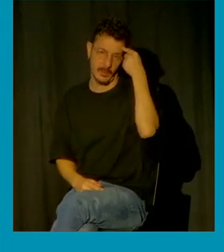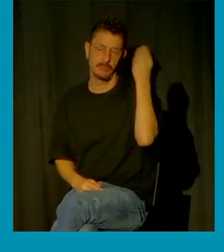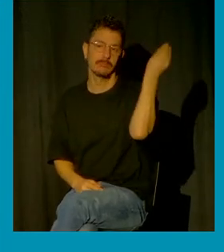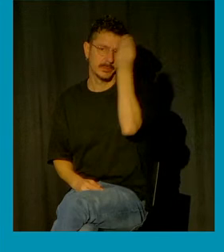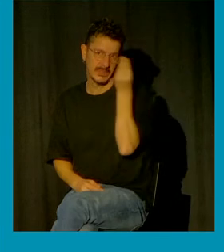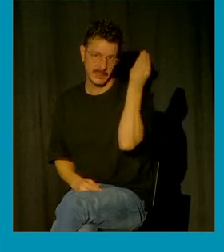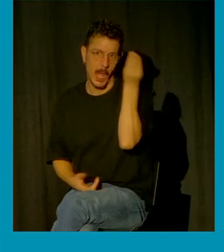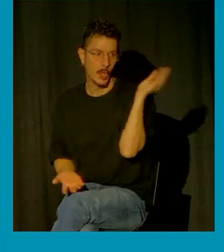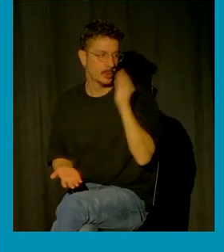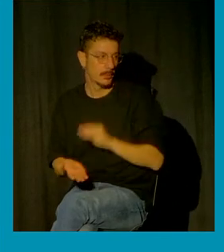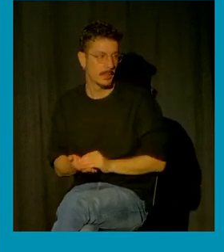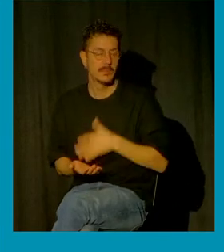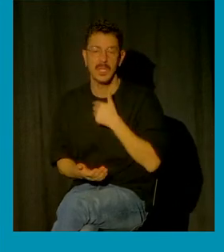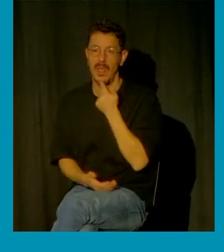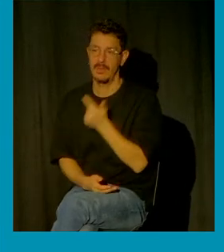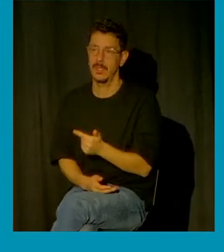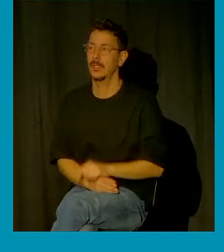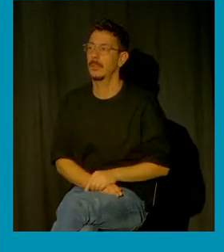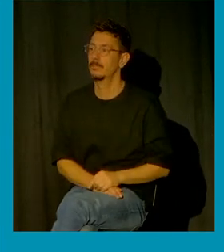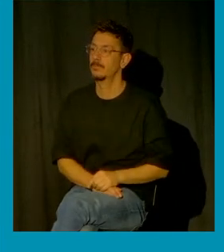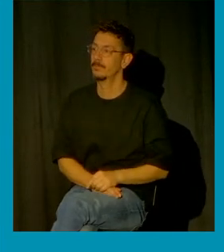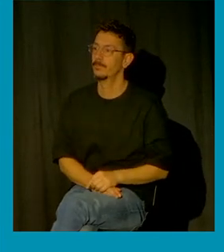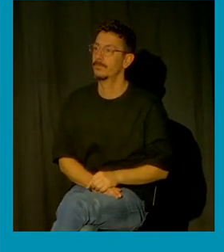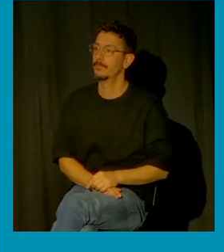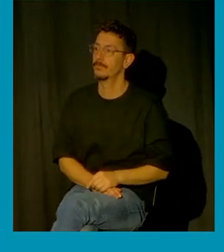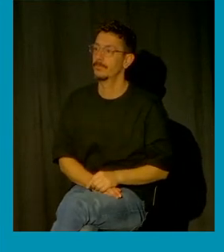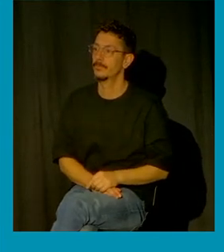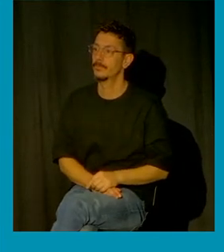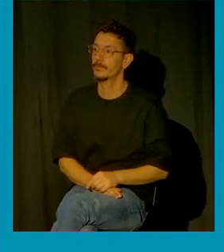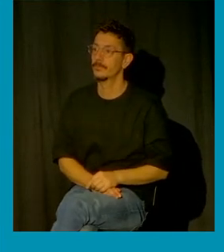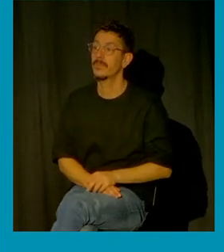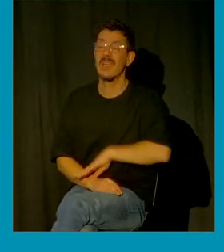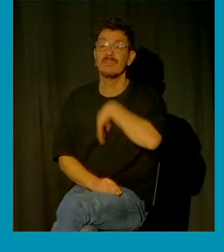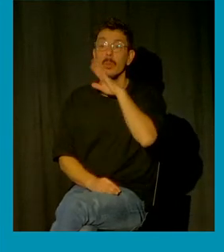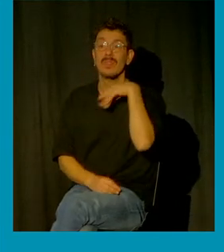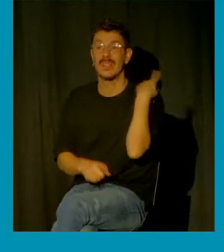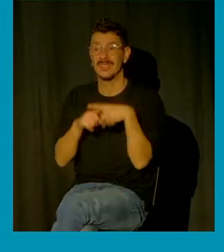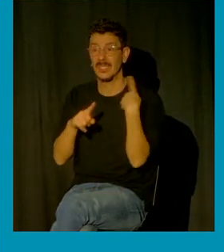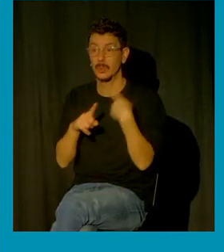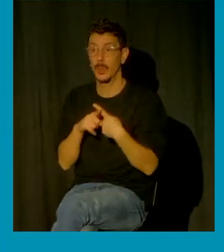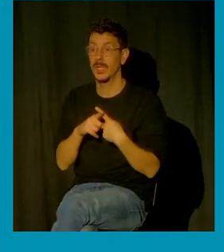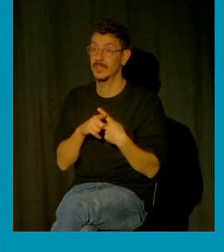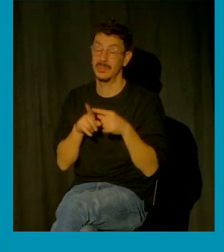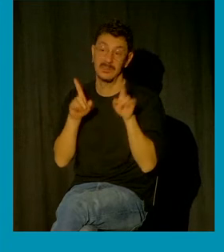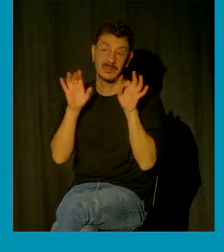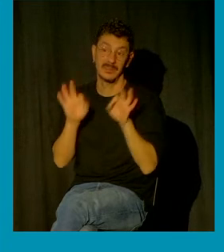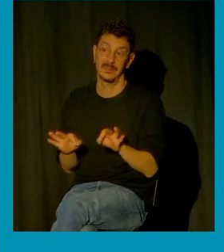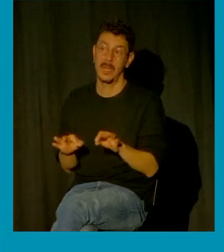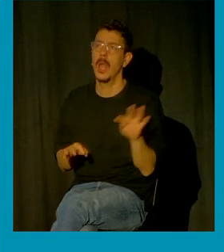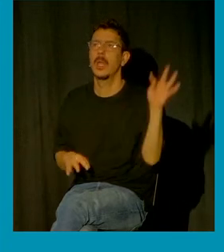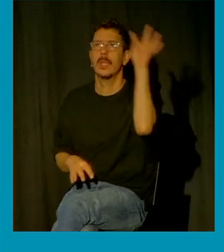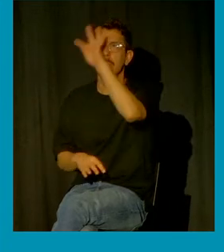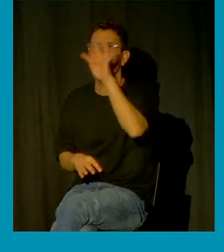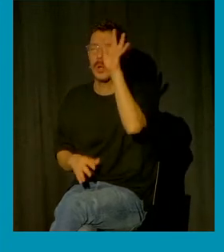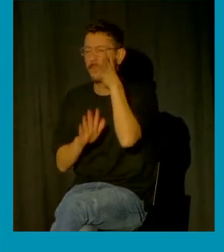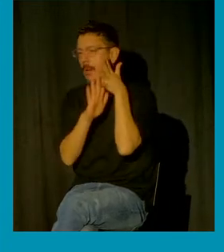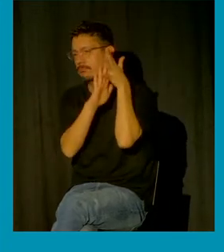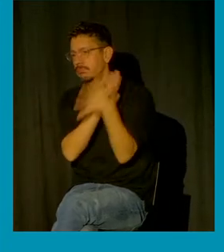vull dir amb això explico la idea d'alguna manera les violències sexuals han estat ja teoritzades